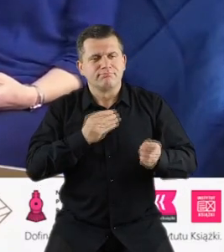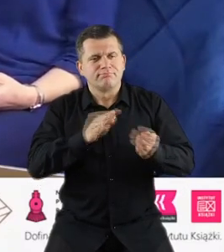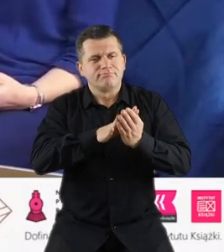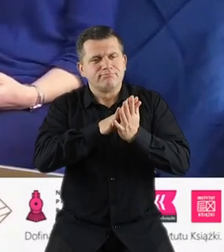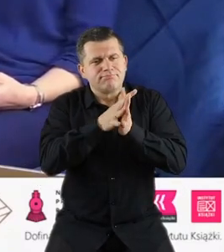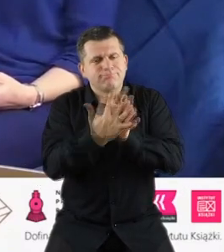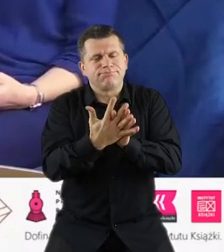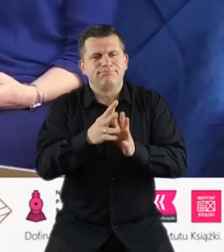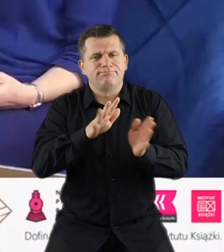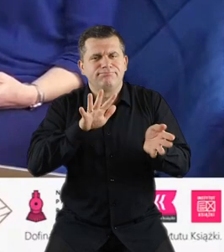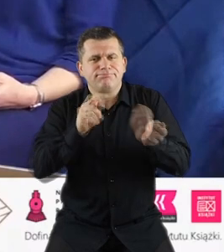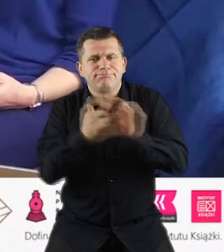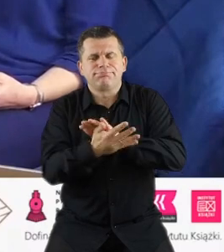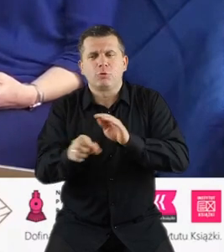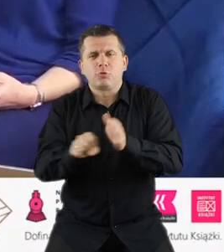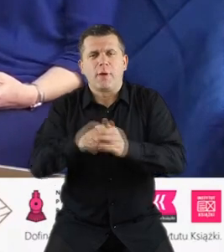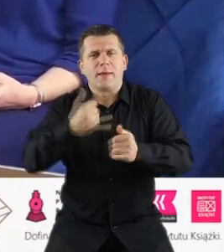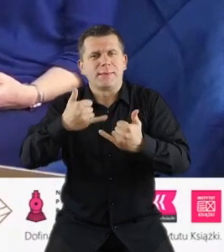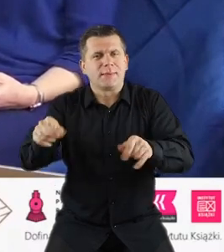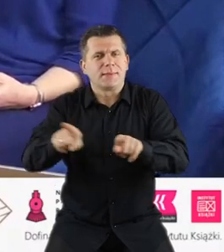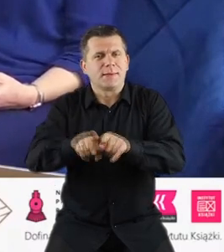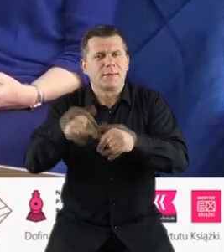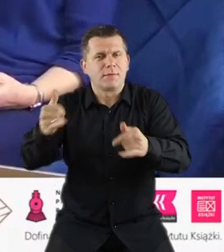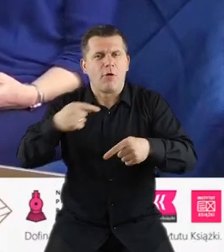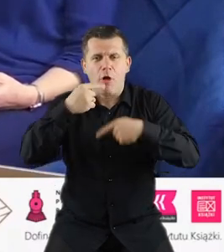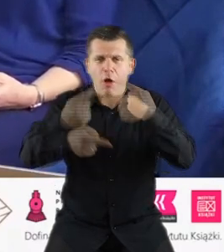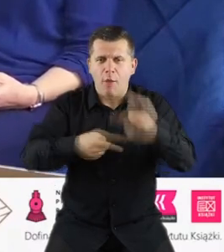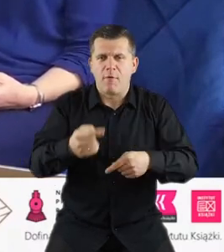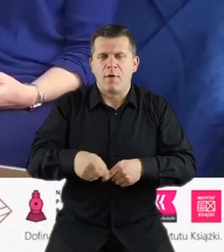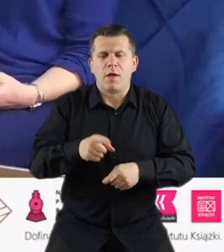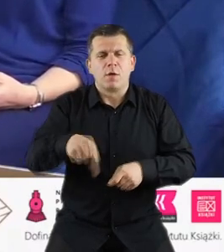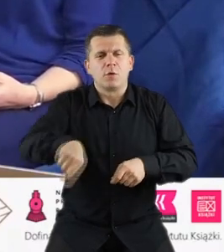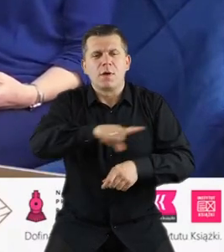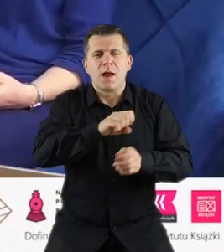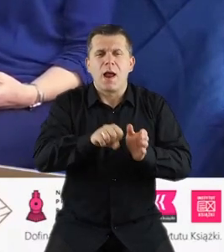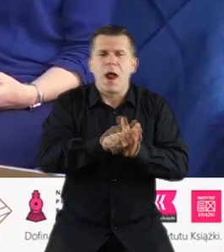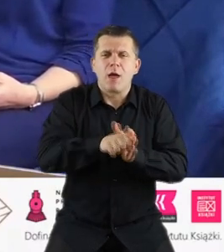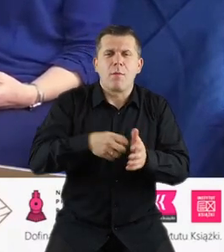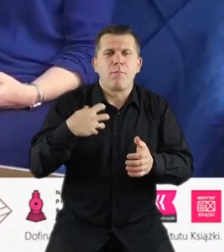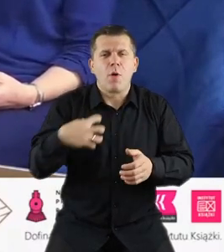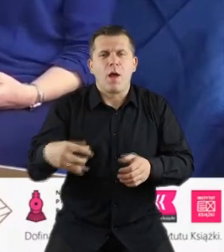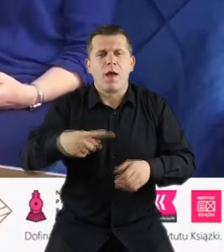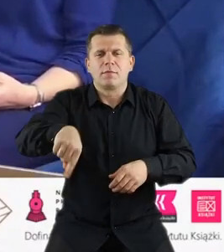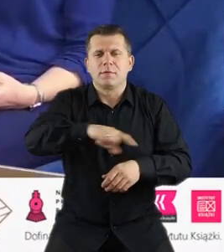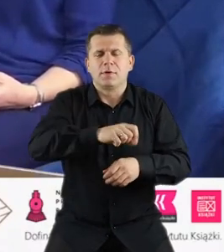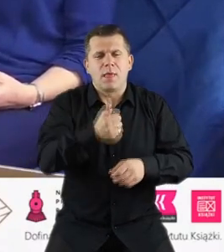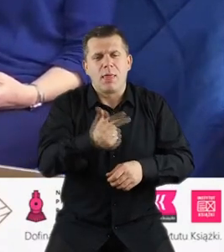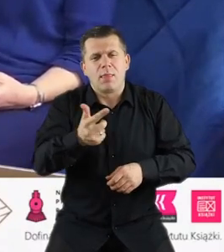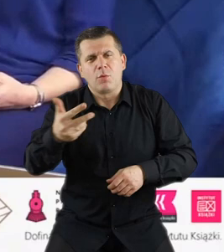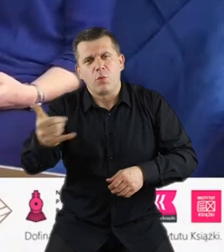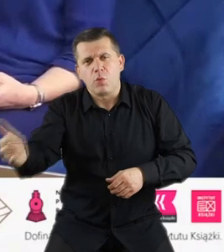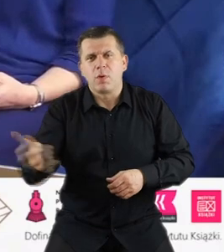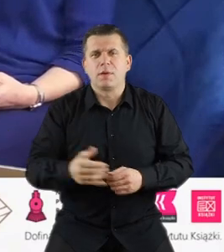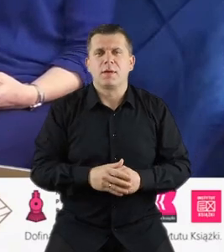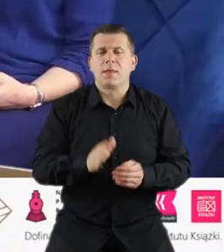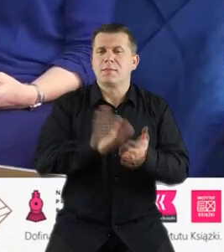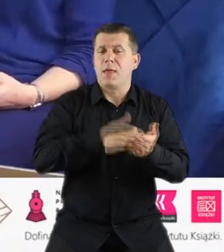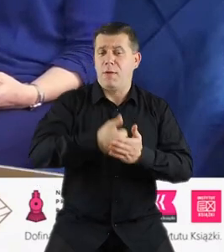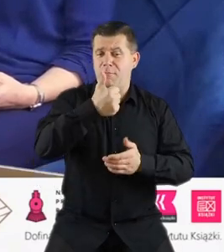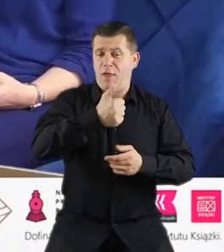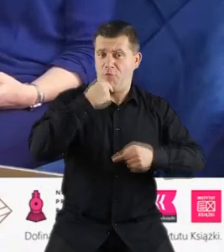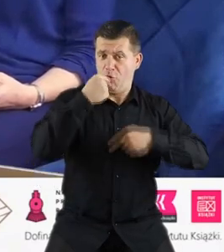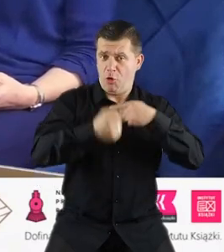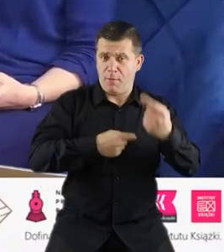innych opowiadań. Bohaterowie również pojawiający się w jednych opowiadaniach, widzimy ich w drugich. Na przykład w